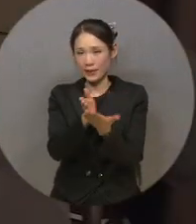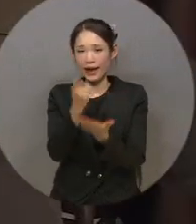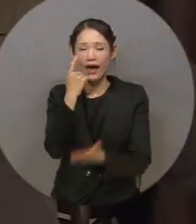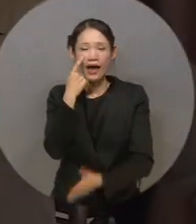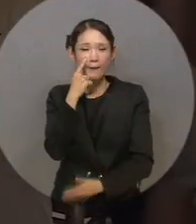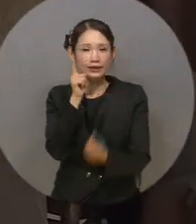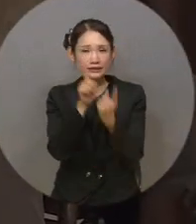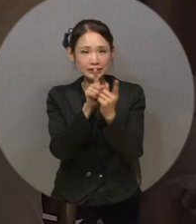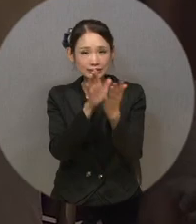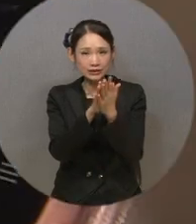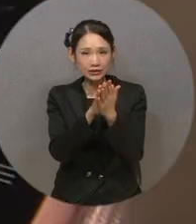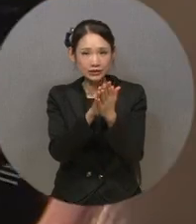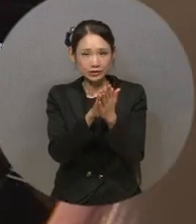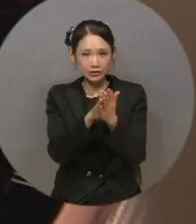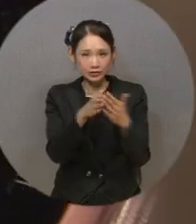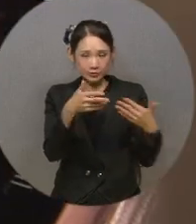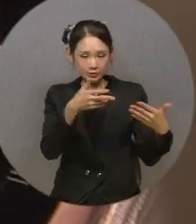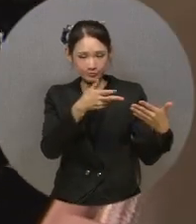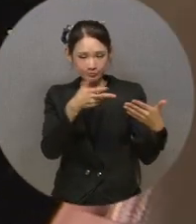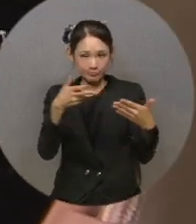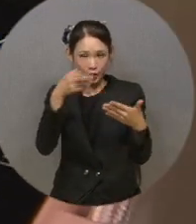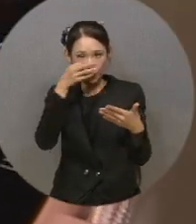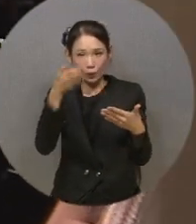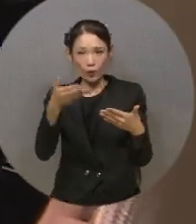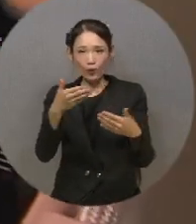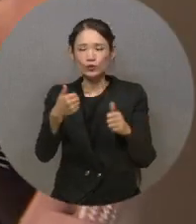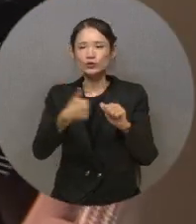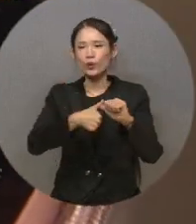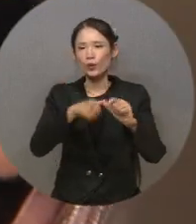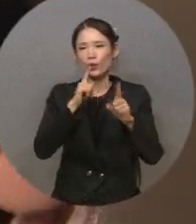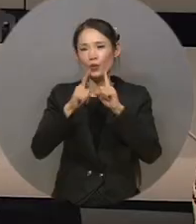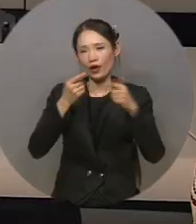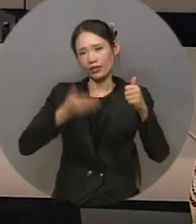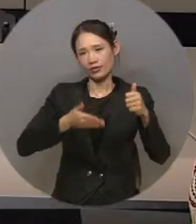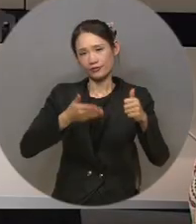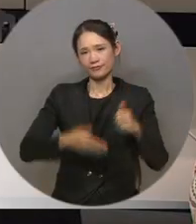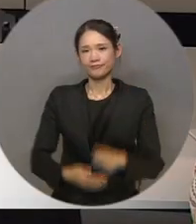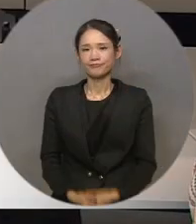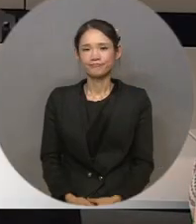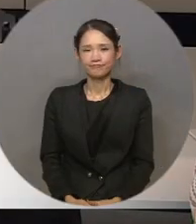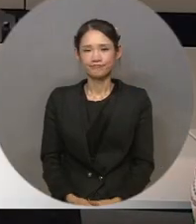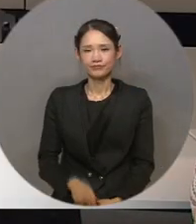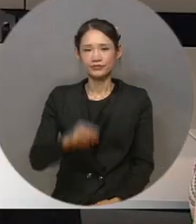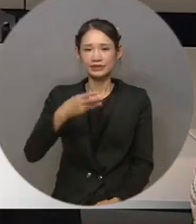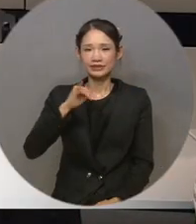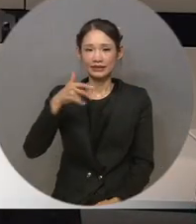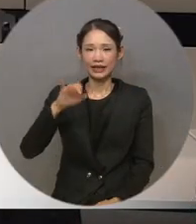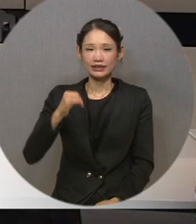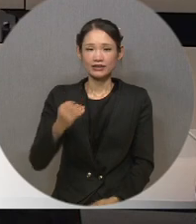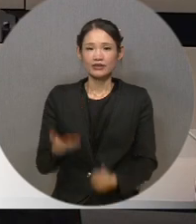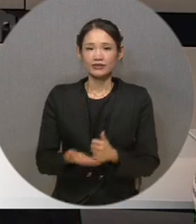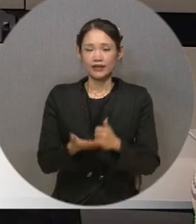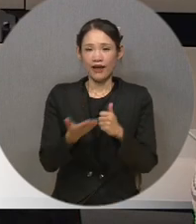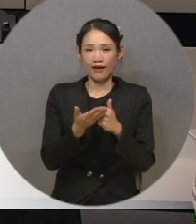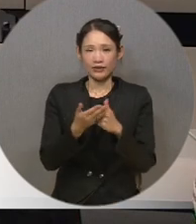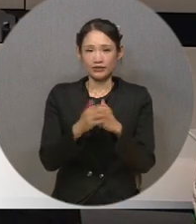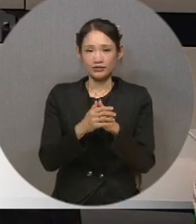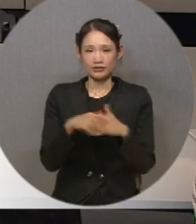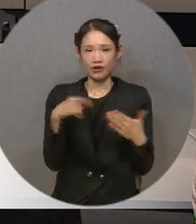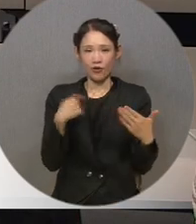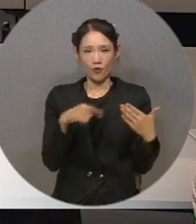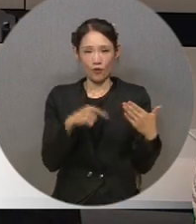직접 촬영한 영상을 강사에게 보여주며 조언을 구하기도 합니다. 크리에이터 양성 과정의 전문적인